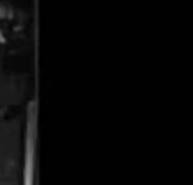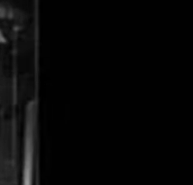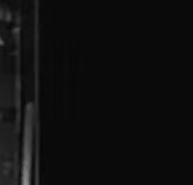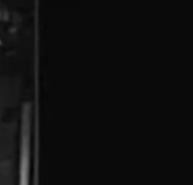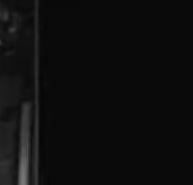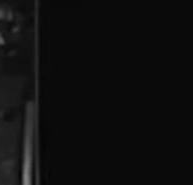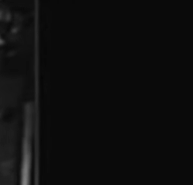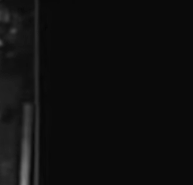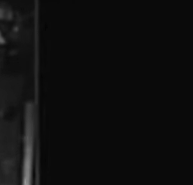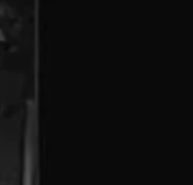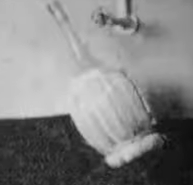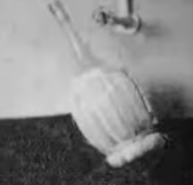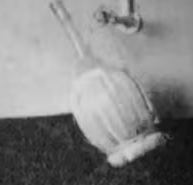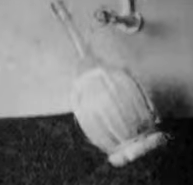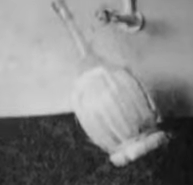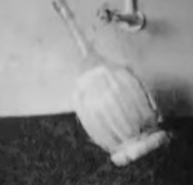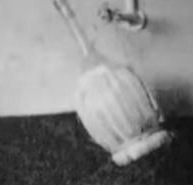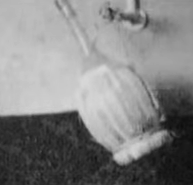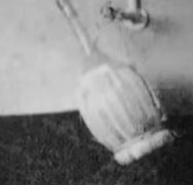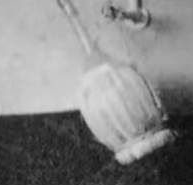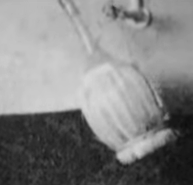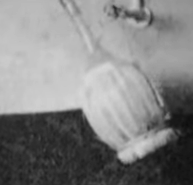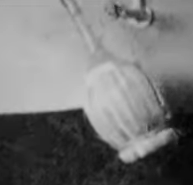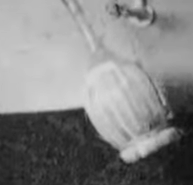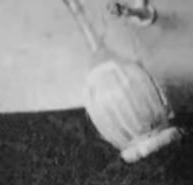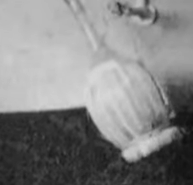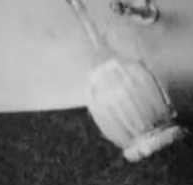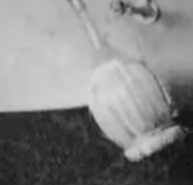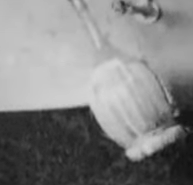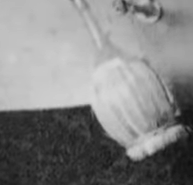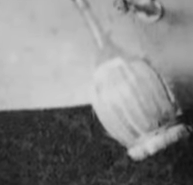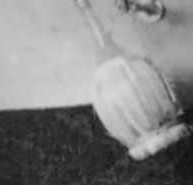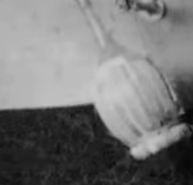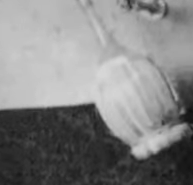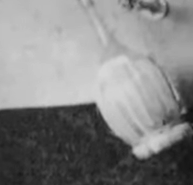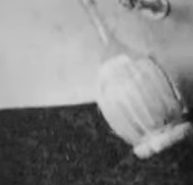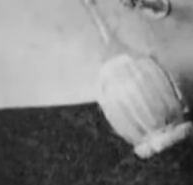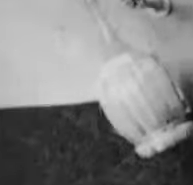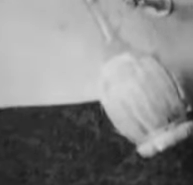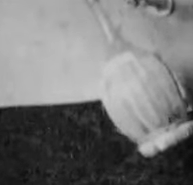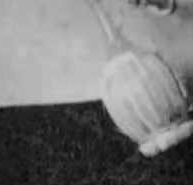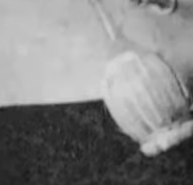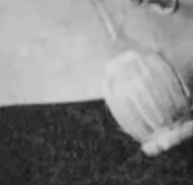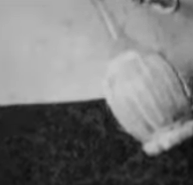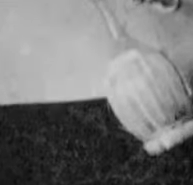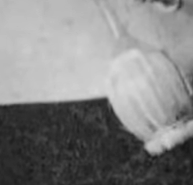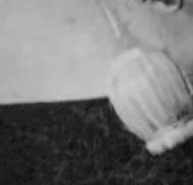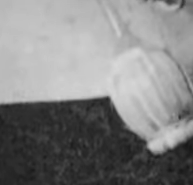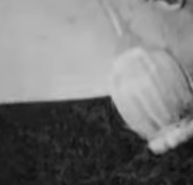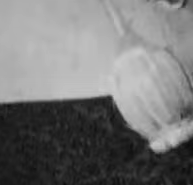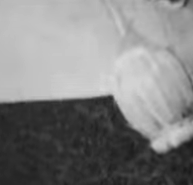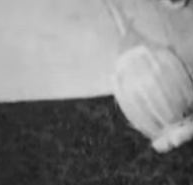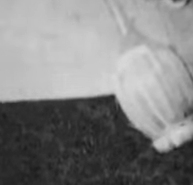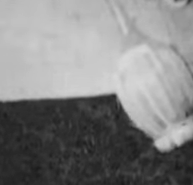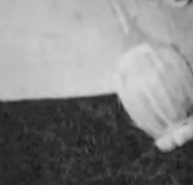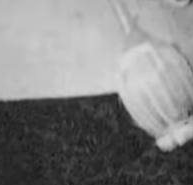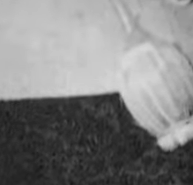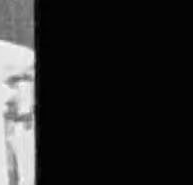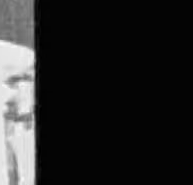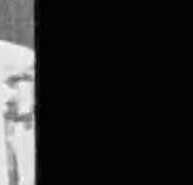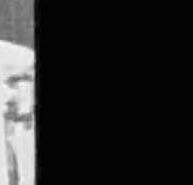In Großstädten wie Berlin, Hamburg und München hatte sich seit Ende des Ersten Weltkriegs eine lebendige schwule und lesbische Kultur